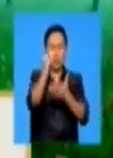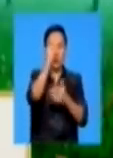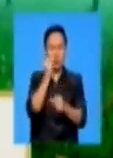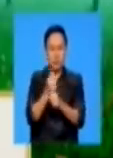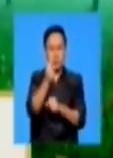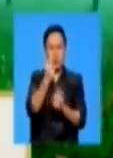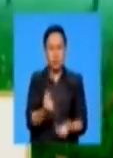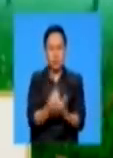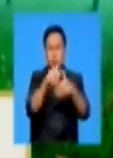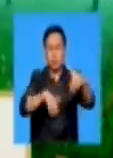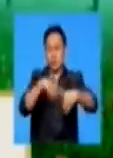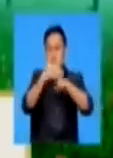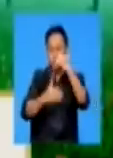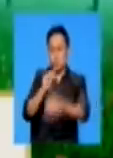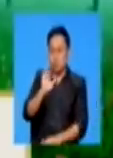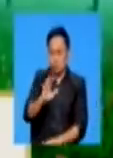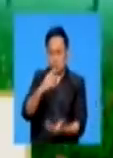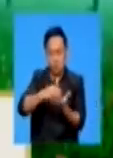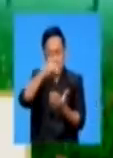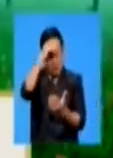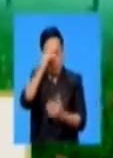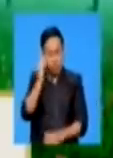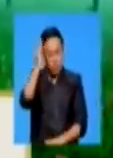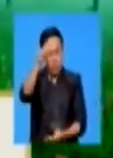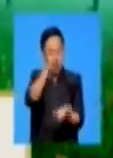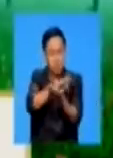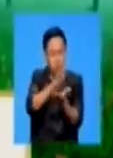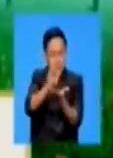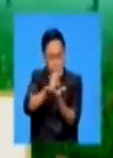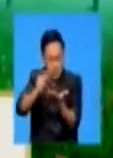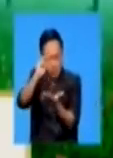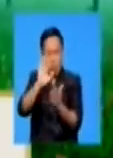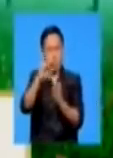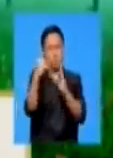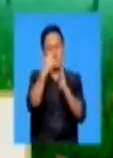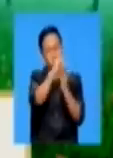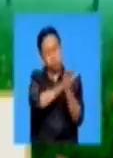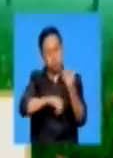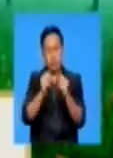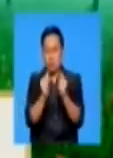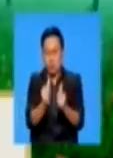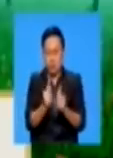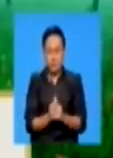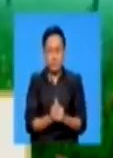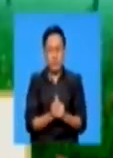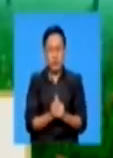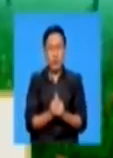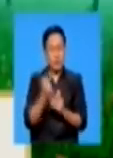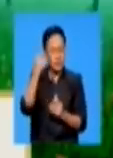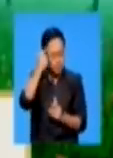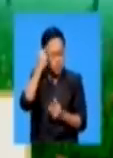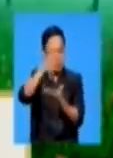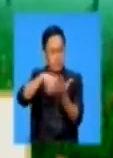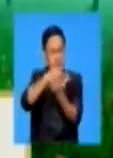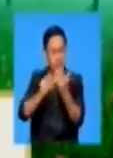ะมันจะได้สร้างชุมชนเมืองการศึกษาก็วันหน้าก็มีโรงเรียนมีมหาวิทยาลัยในภูมิภาคไปนะเหล่านี้เป็นสิ่งที่ต้องวางอนาค